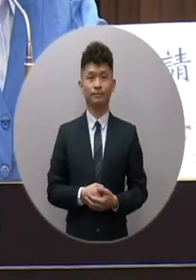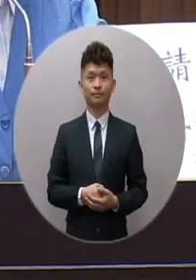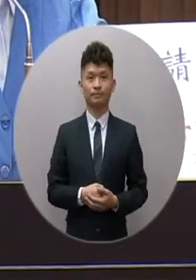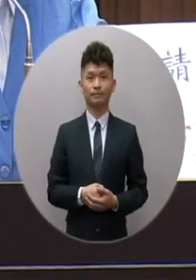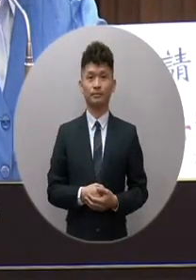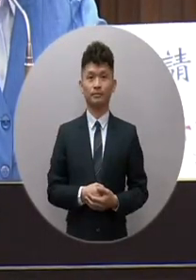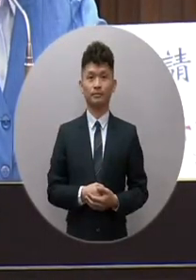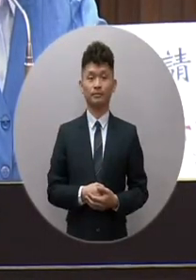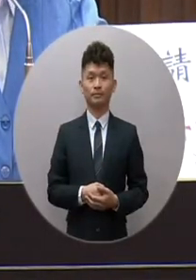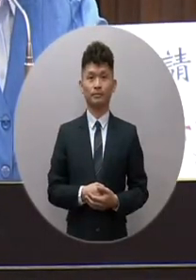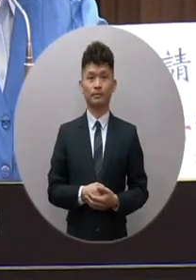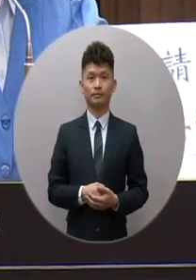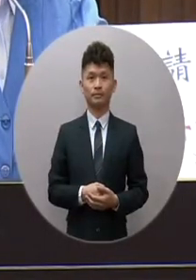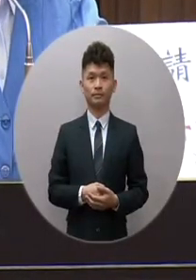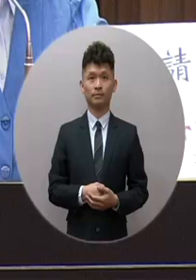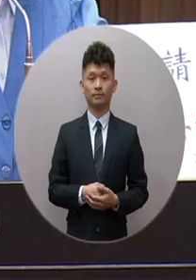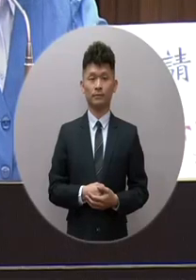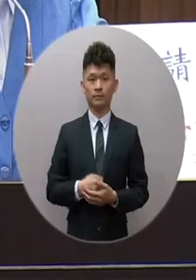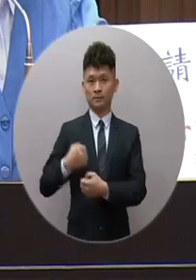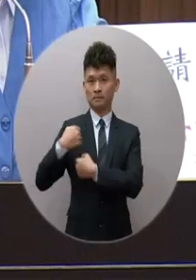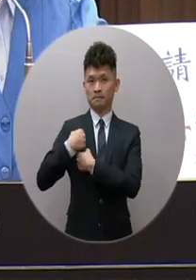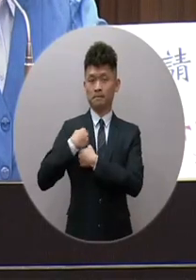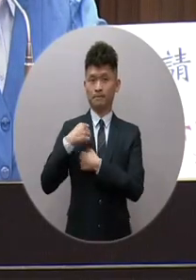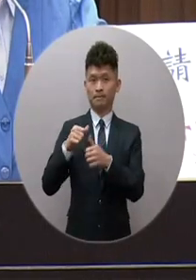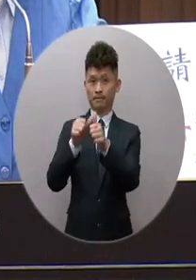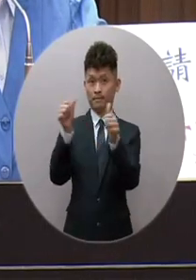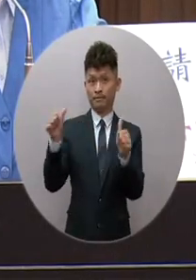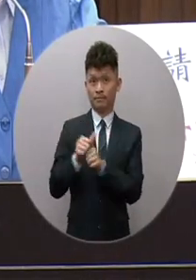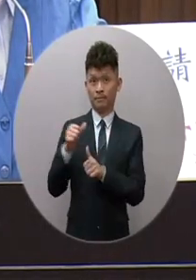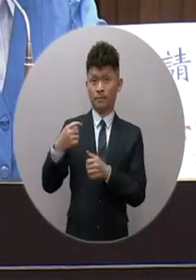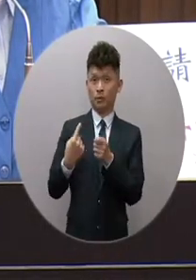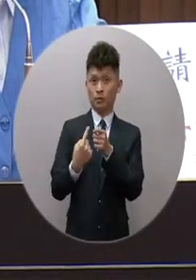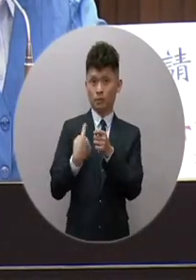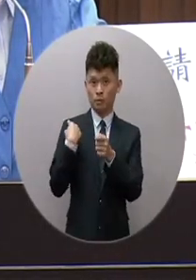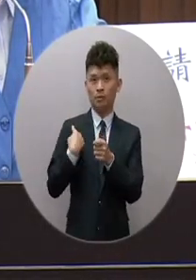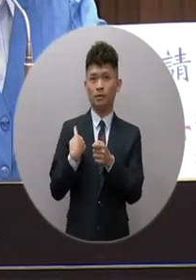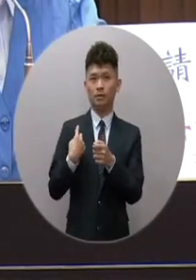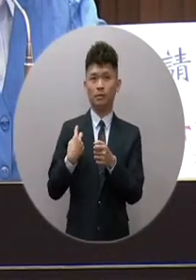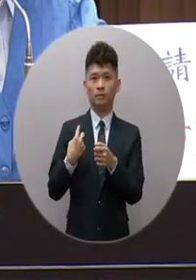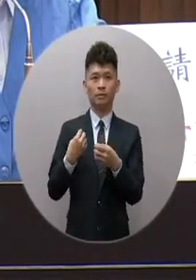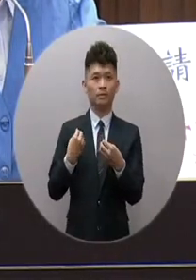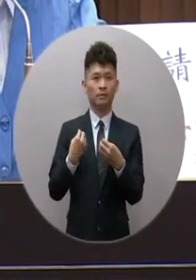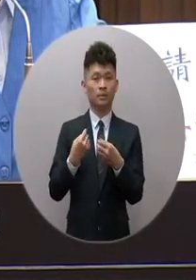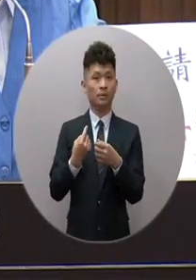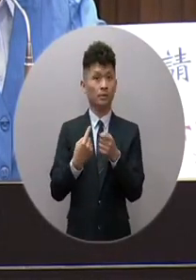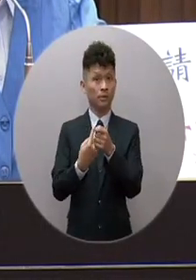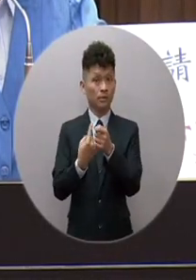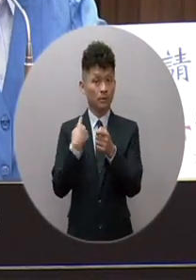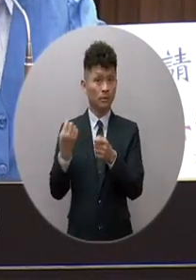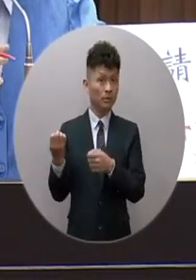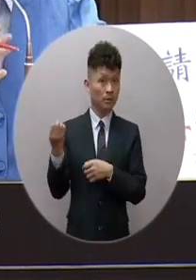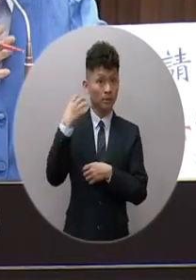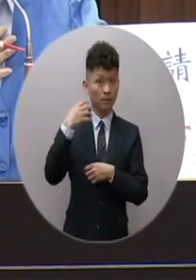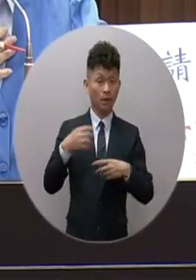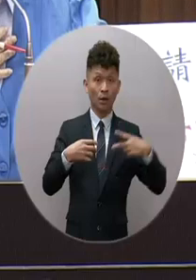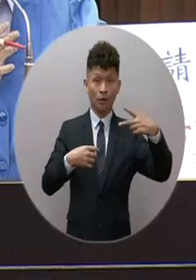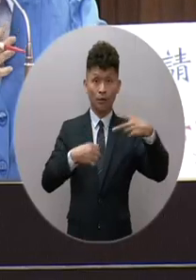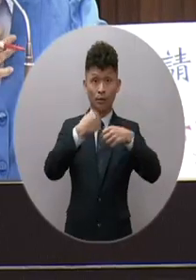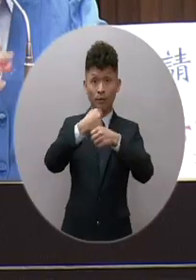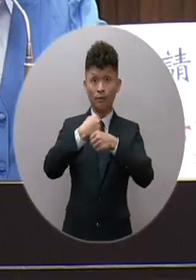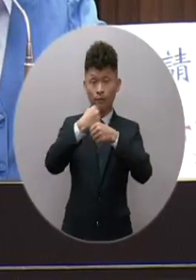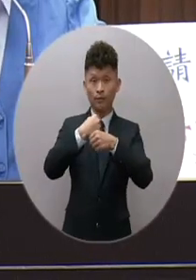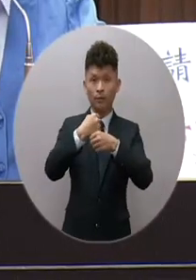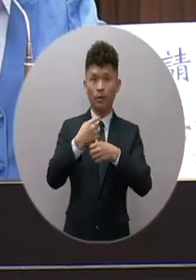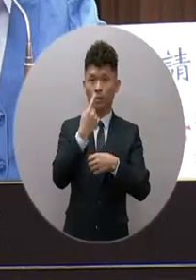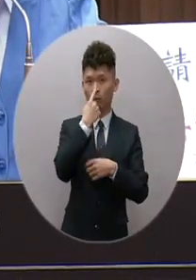为对于很多的艺男哈，去年为什么会塞冰？因为很多的艺男听到冯世宽部长，我问的啦，就